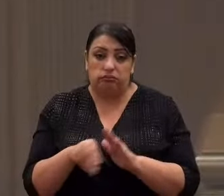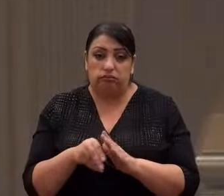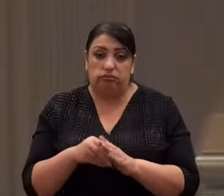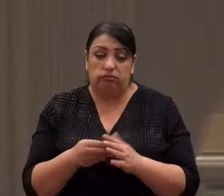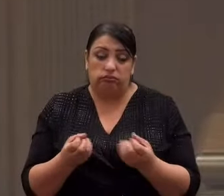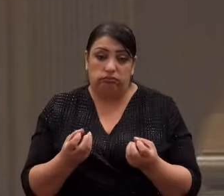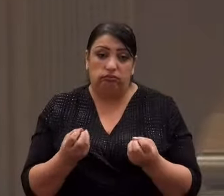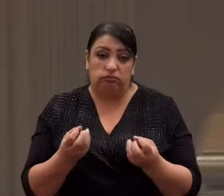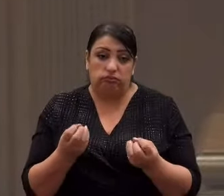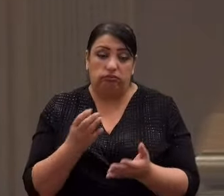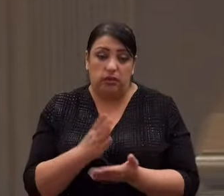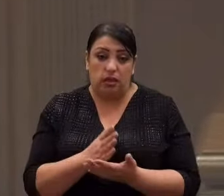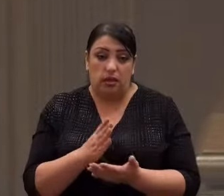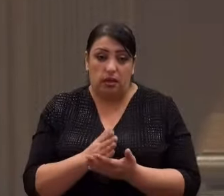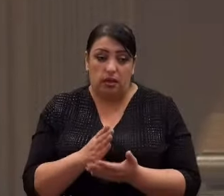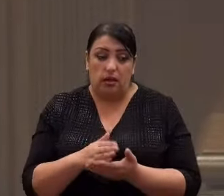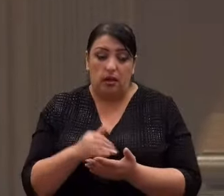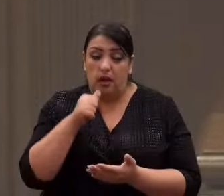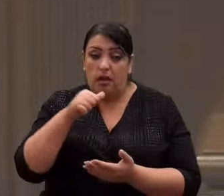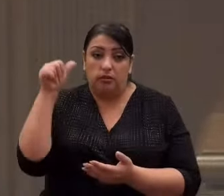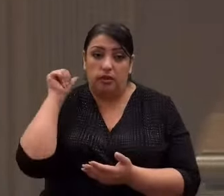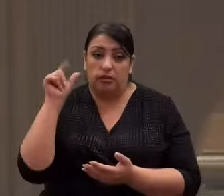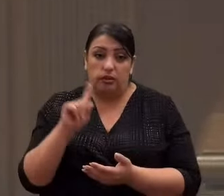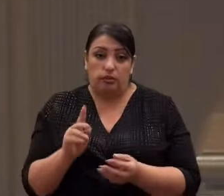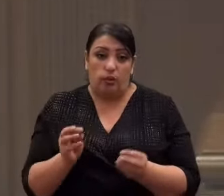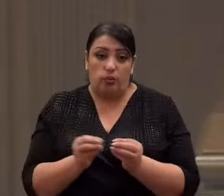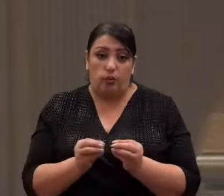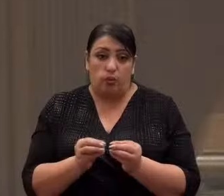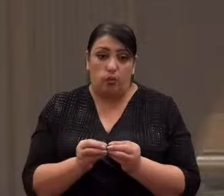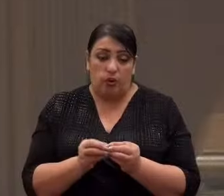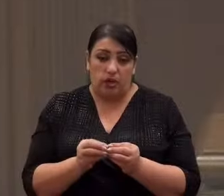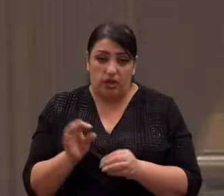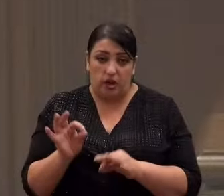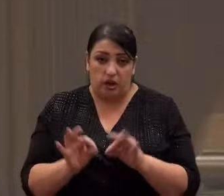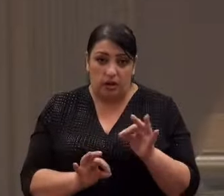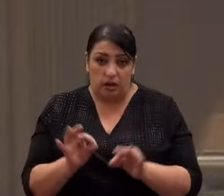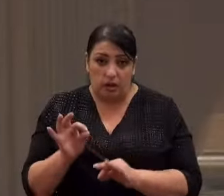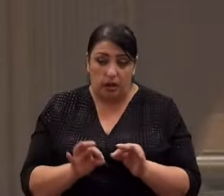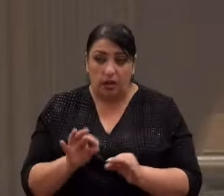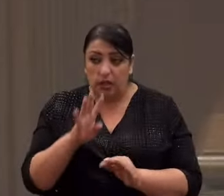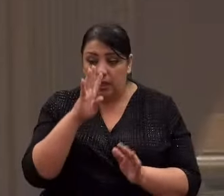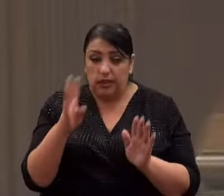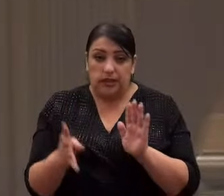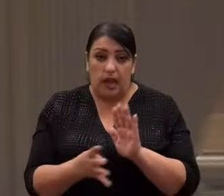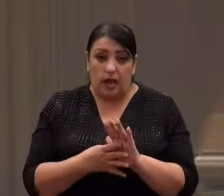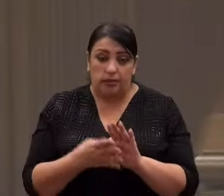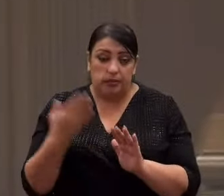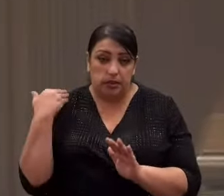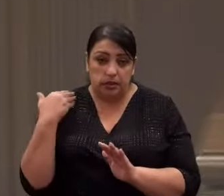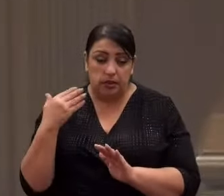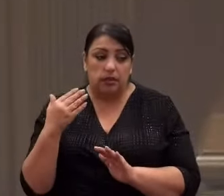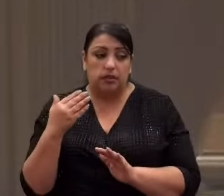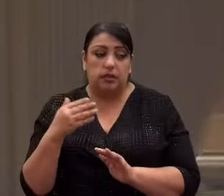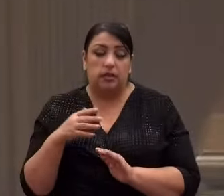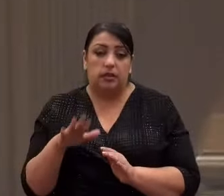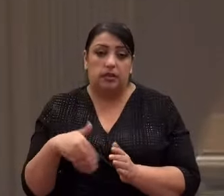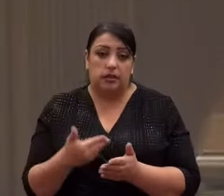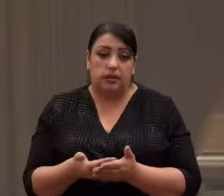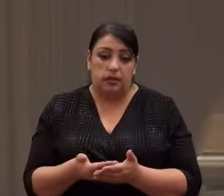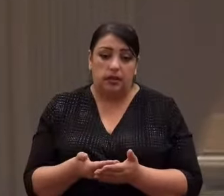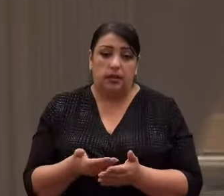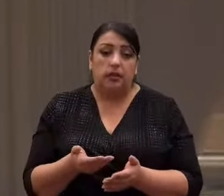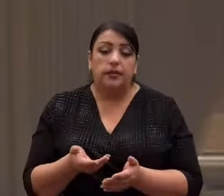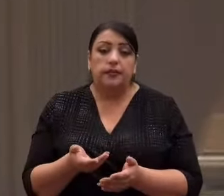կոռուպցիոն դեպքեր, ինչ ունեինք անցած տարի եւ անցած տարվային ամիսների տվյալները նկատի ունեմ։